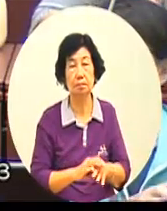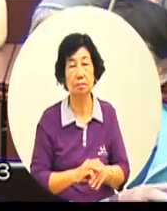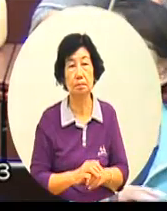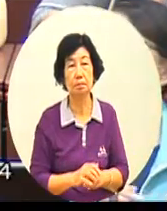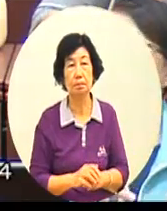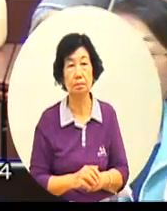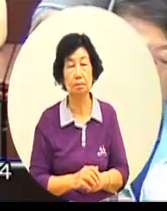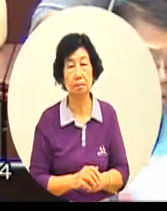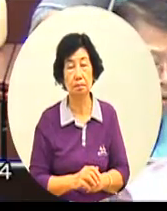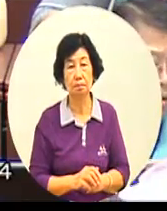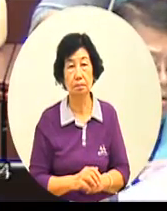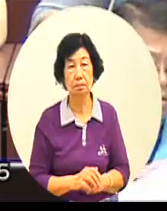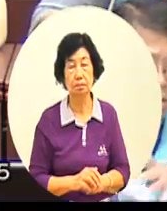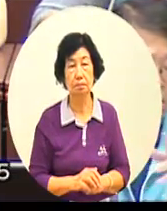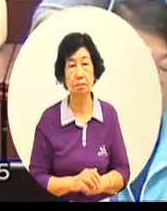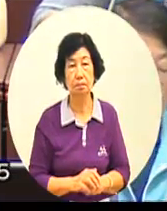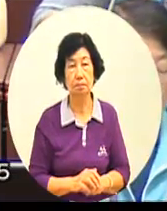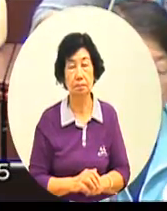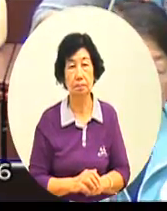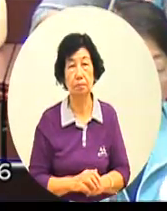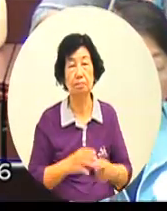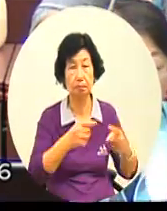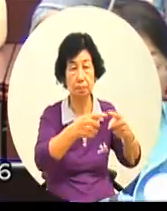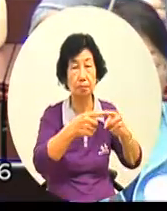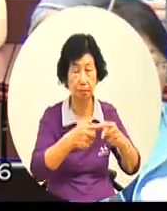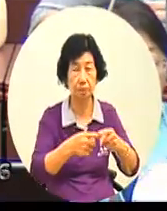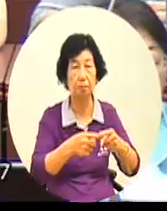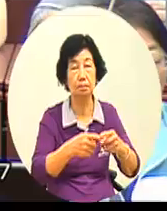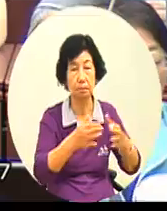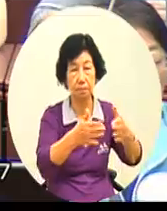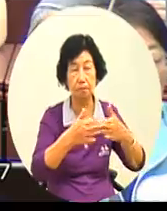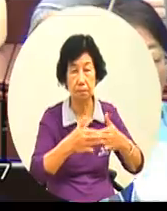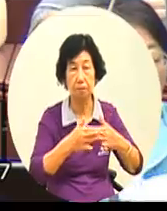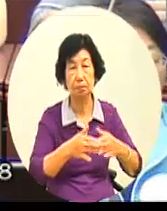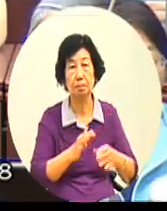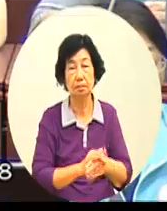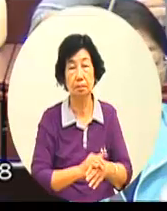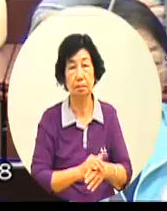原本的需求人力是